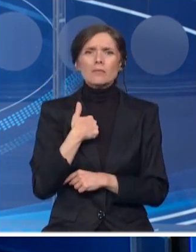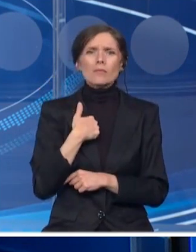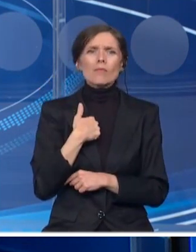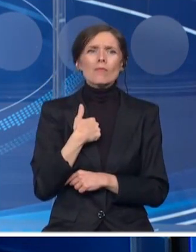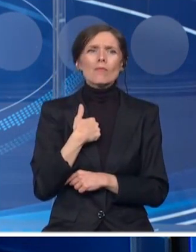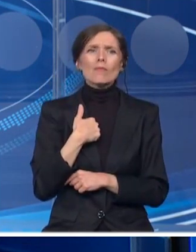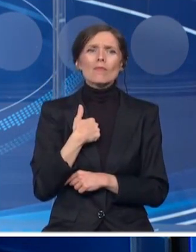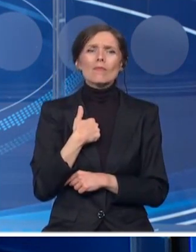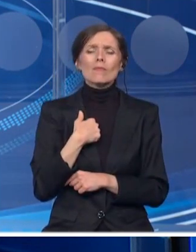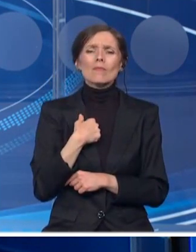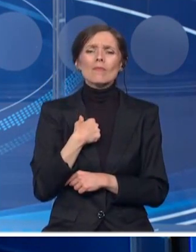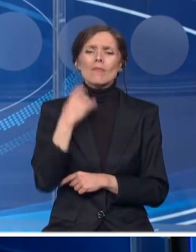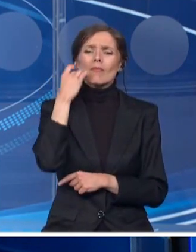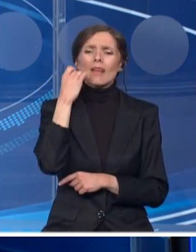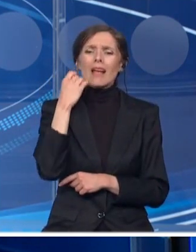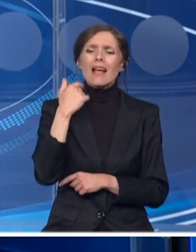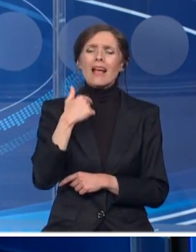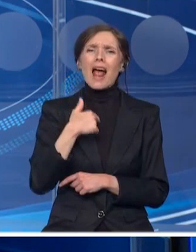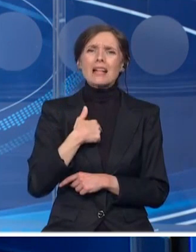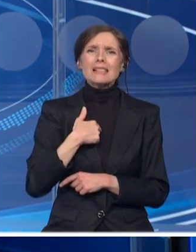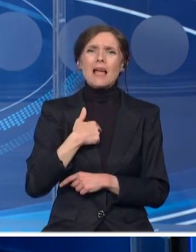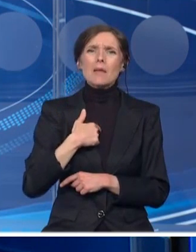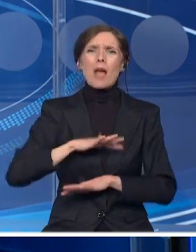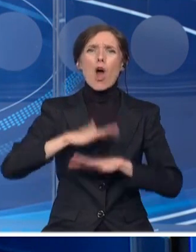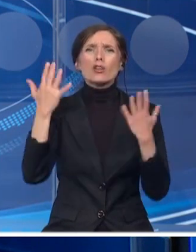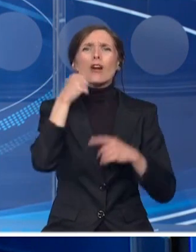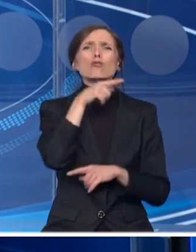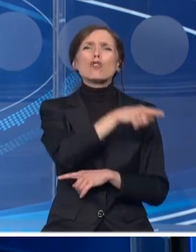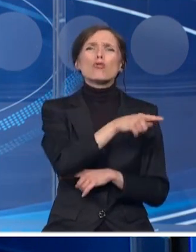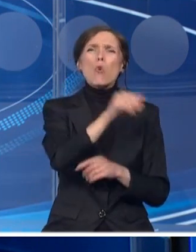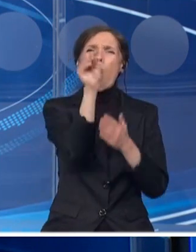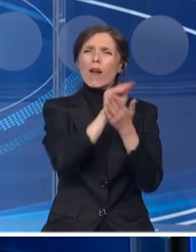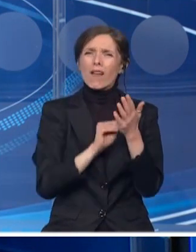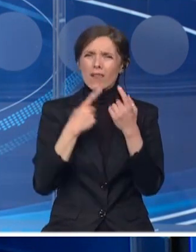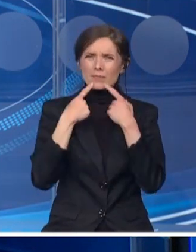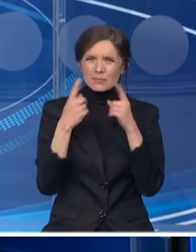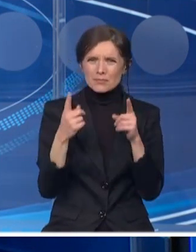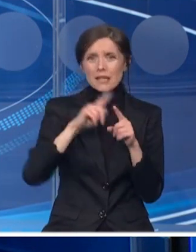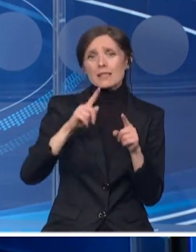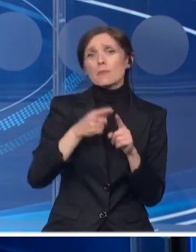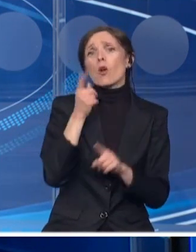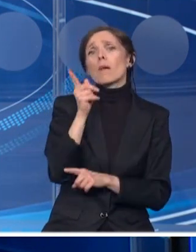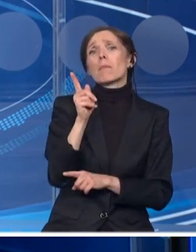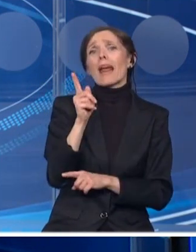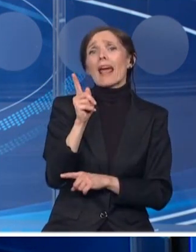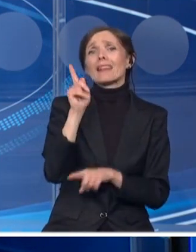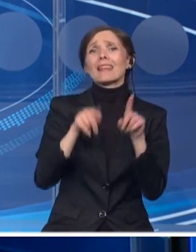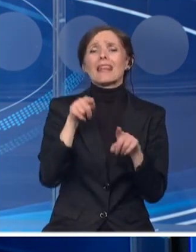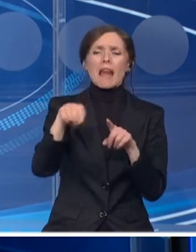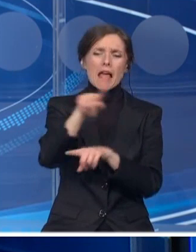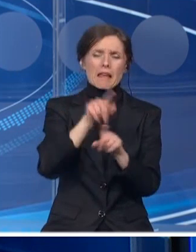moju reakciju onom prilikom kada sam odreagovao na njihovu protestnu notu zbog pretnji određenim pripadnicima